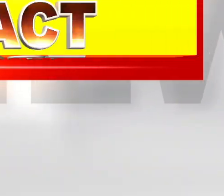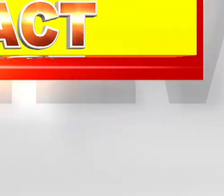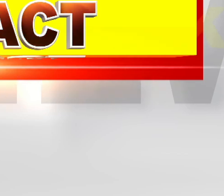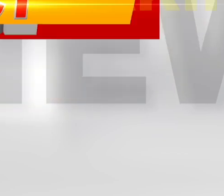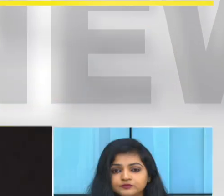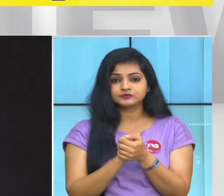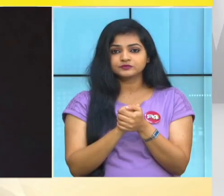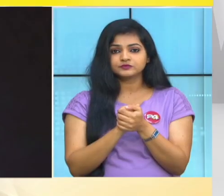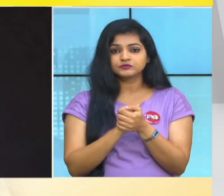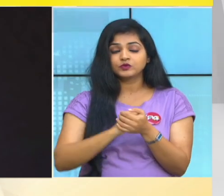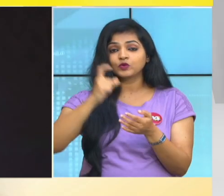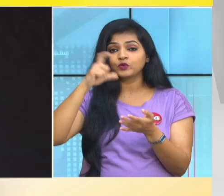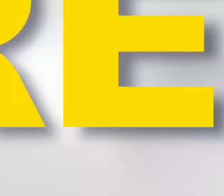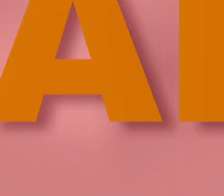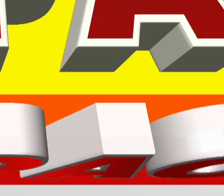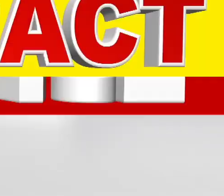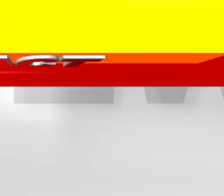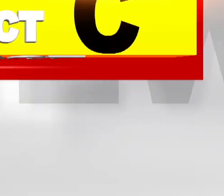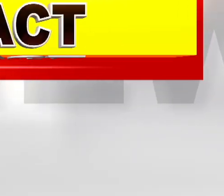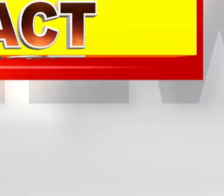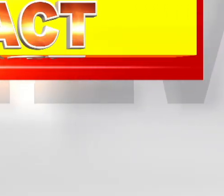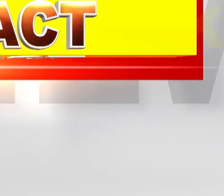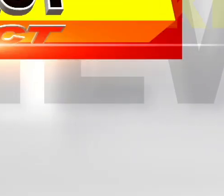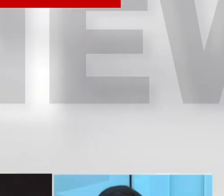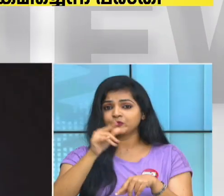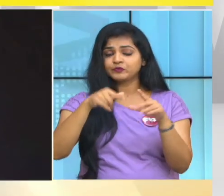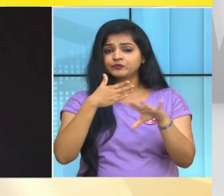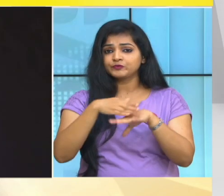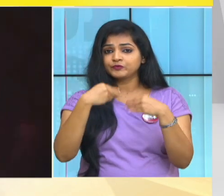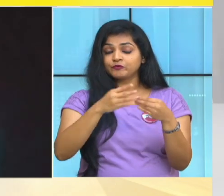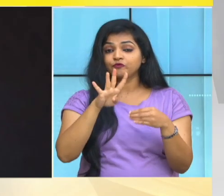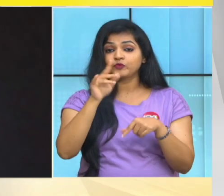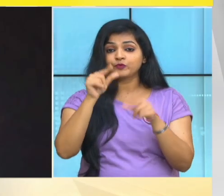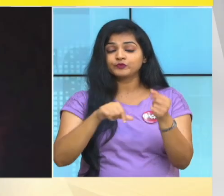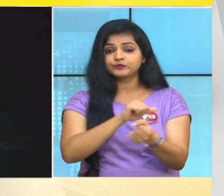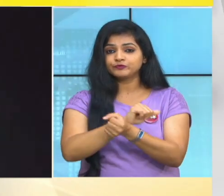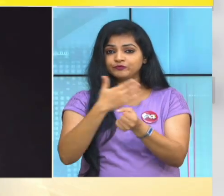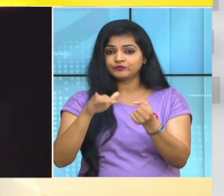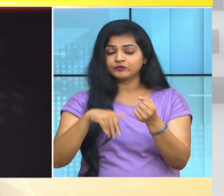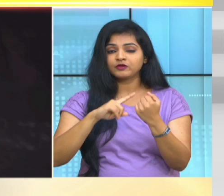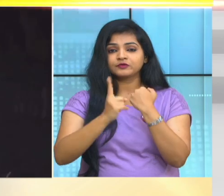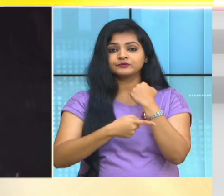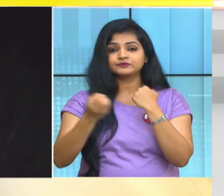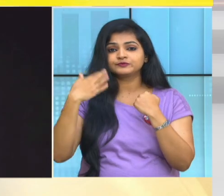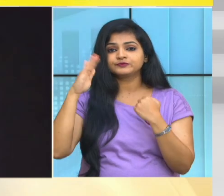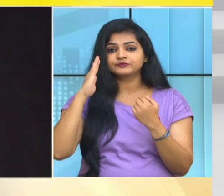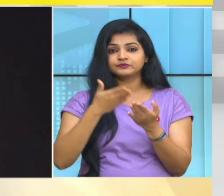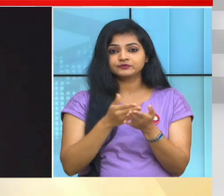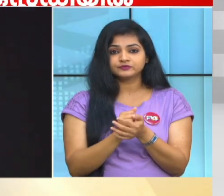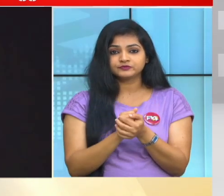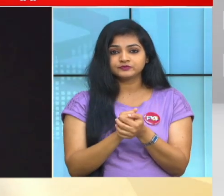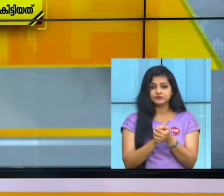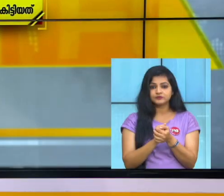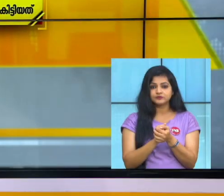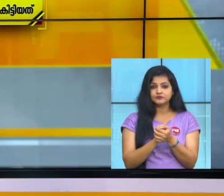വാർത്ത പുറത്തുവിട്ടത്. കോയമ്പത്തൂർ മധുക്കരയിൽ മലയാളി യുവാക്കളെ ആക്രമിച്ച കേസ്, അതിൽ 4 പേർ കസ്റ്റഡിയിലായിരിക്കുന്നു എന്നുള്ളതാണ് ഏറ്റവും ഒടുവിലായി പുറത്തുവരുന്ന വിവരം.